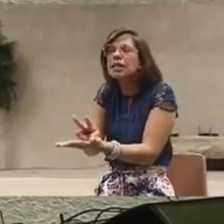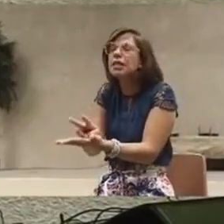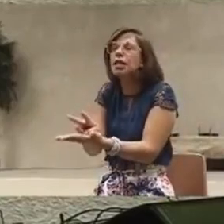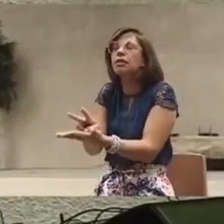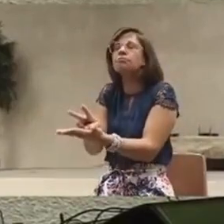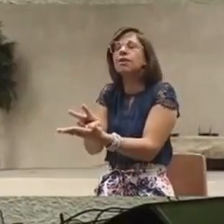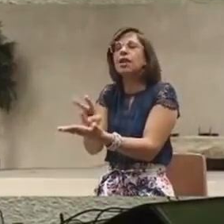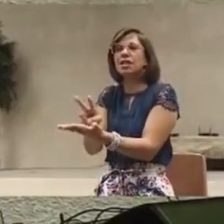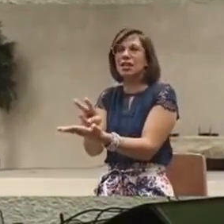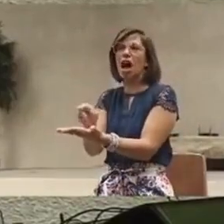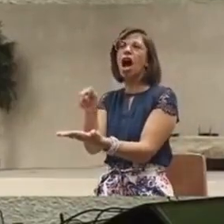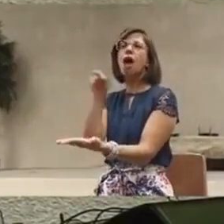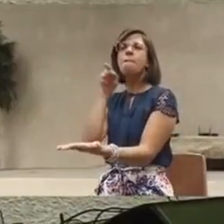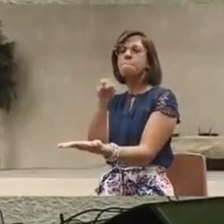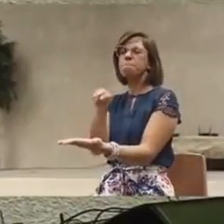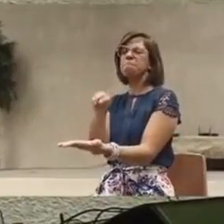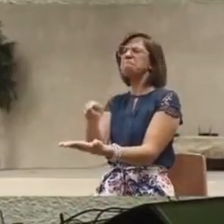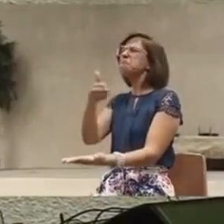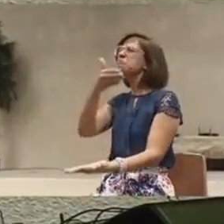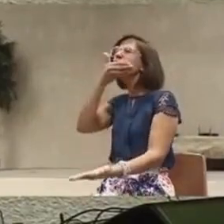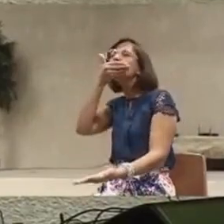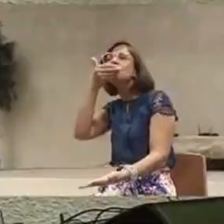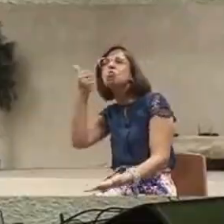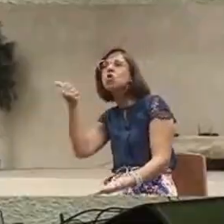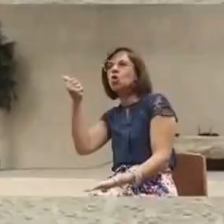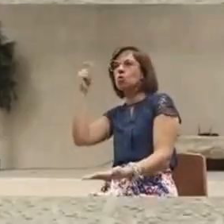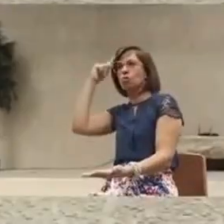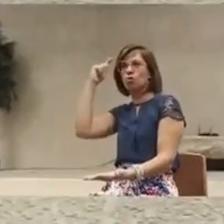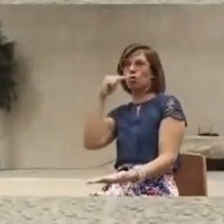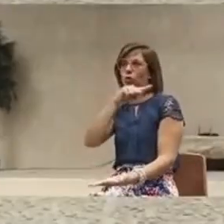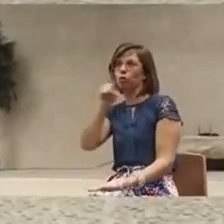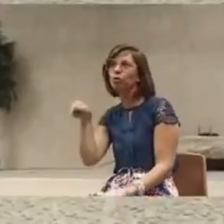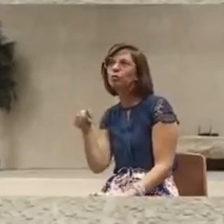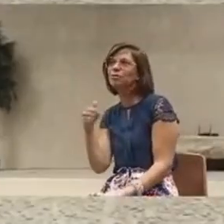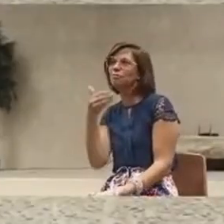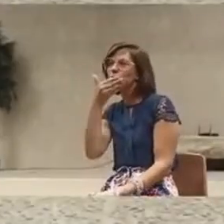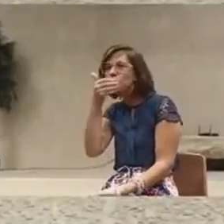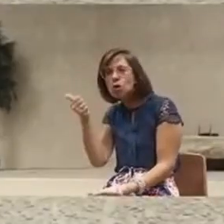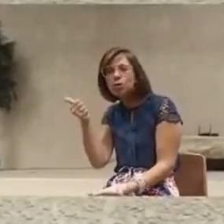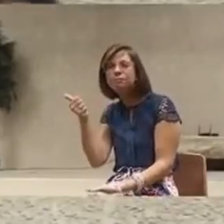rocher spirituel qui est Jésus les suivait.